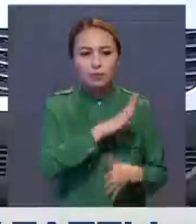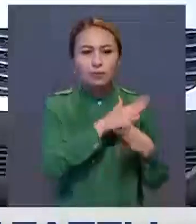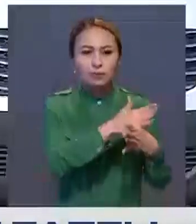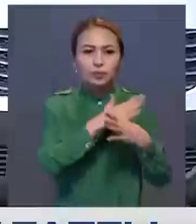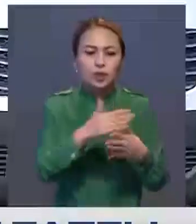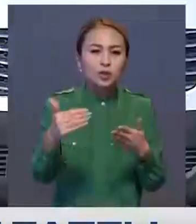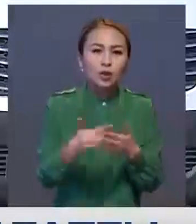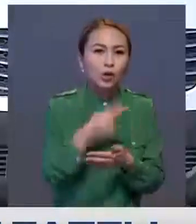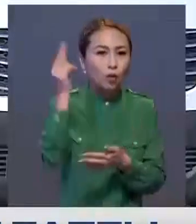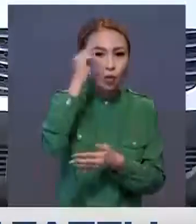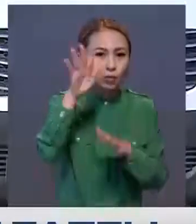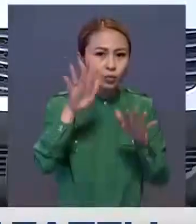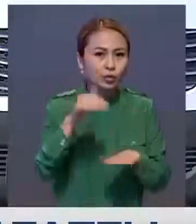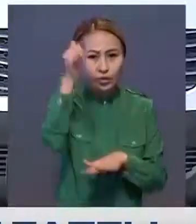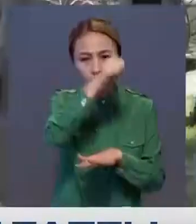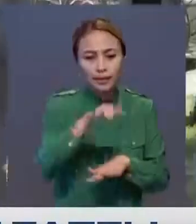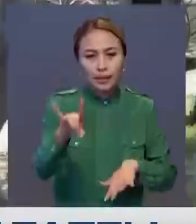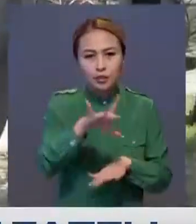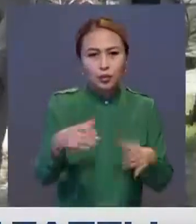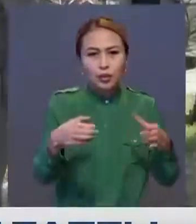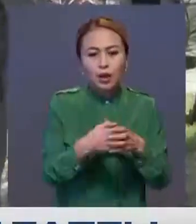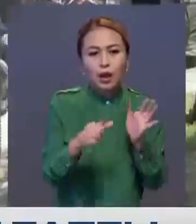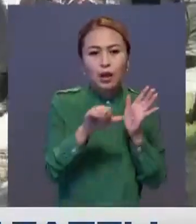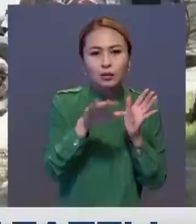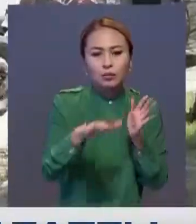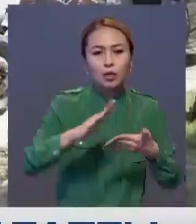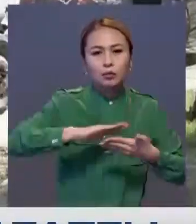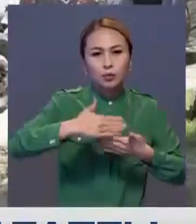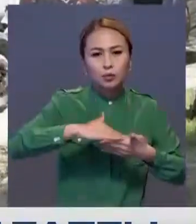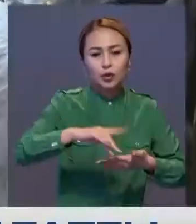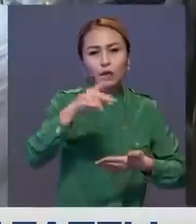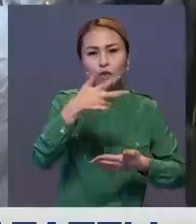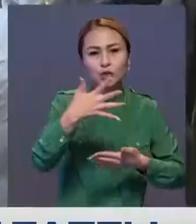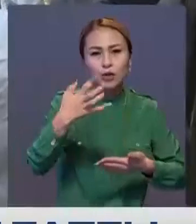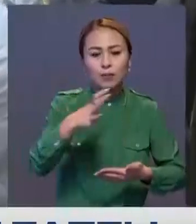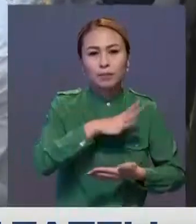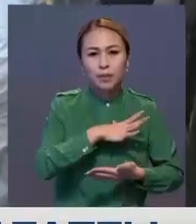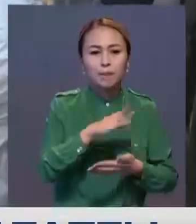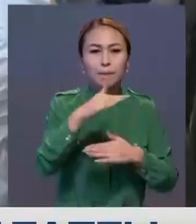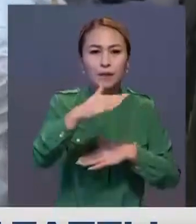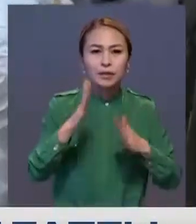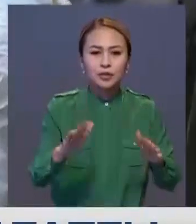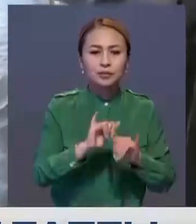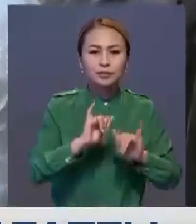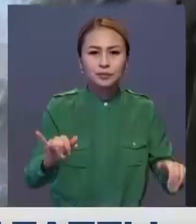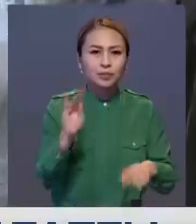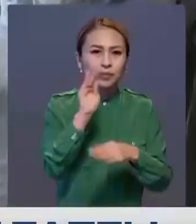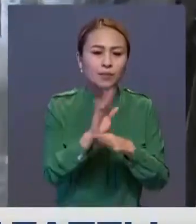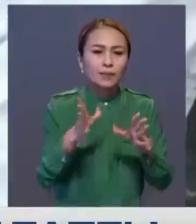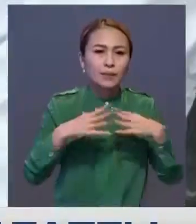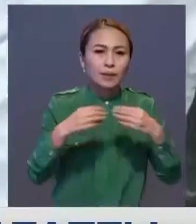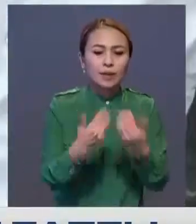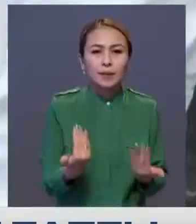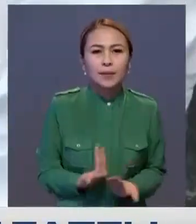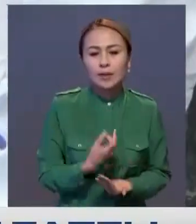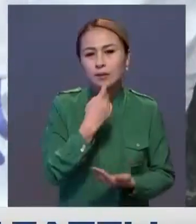Мәселен, жаңа оқу жылында республика бойынша 6000 ноутбук пен 3000 планшет таратылды. Нәтижесінде аз қамтылған отбасылардағы